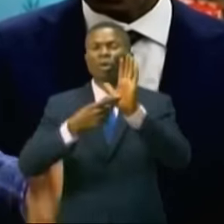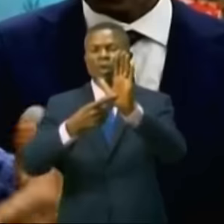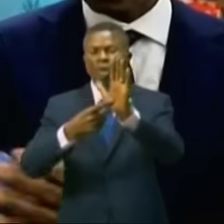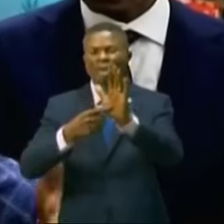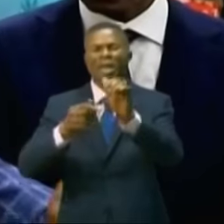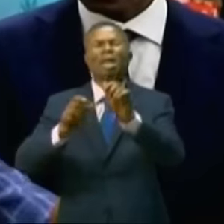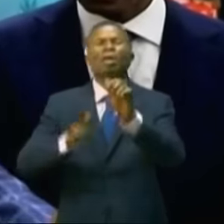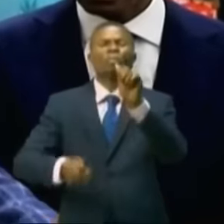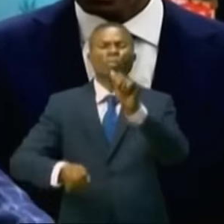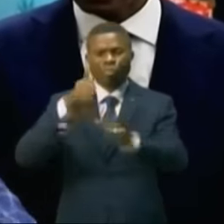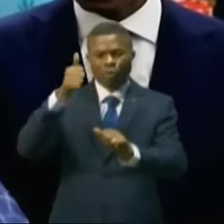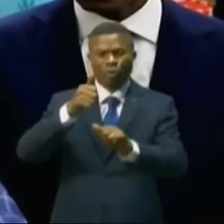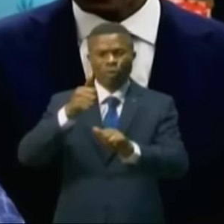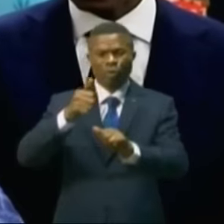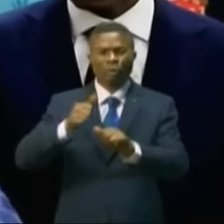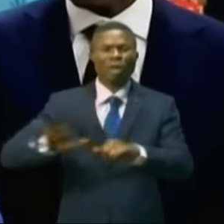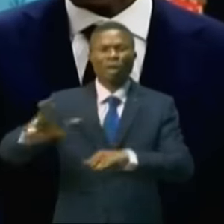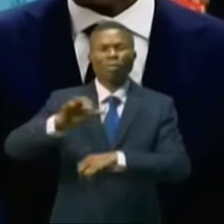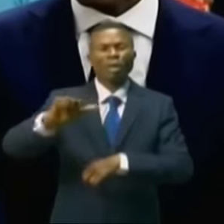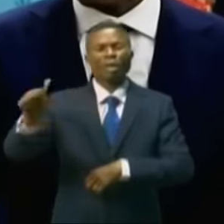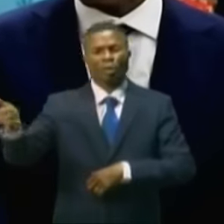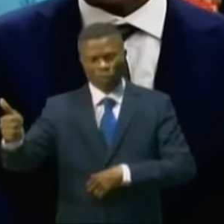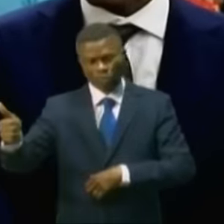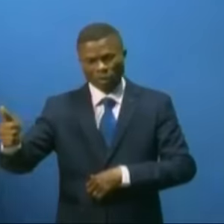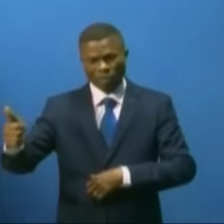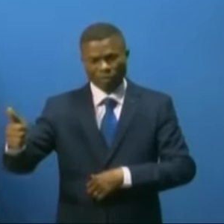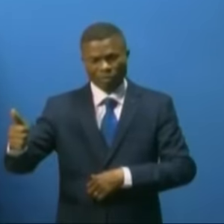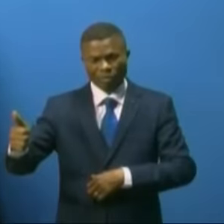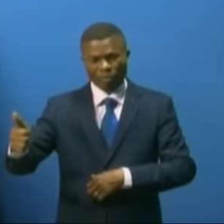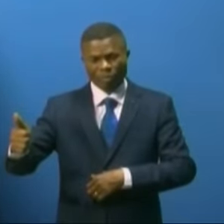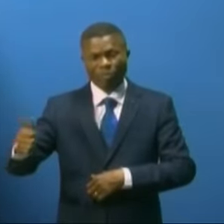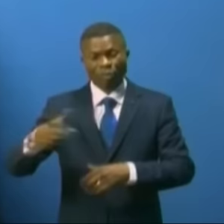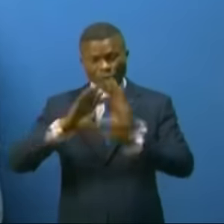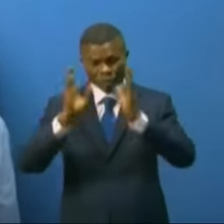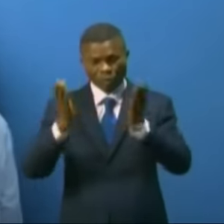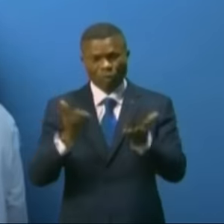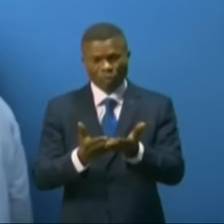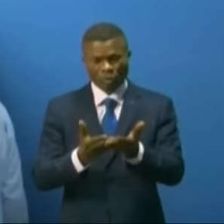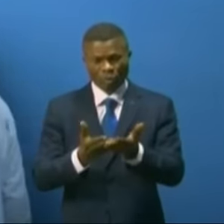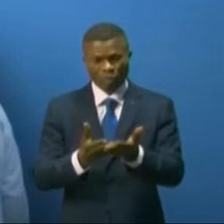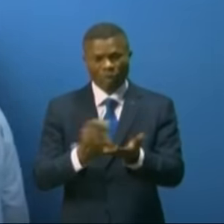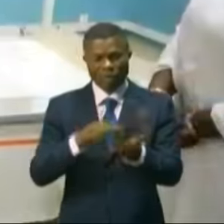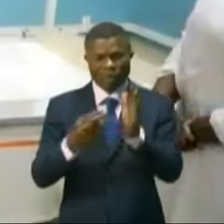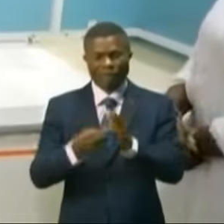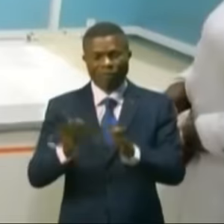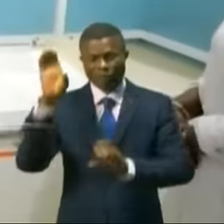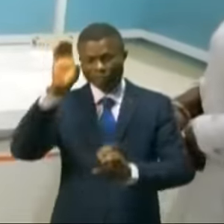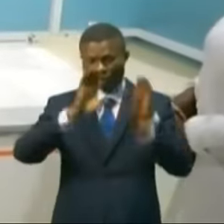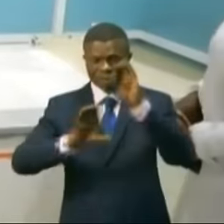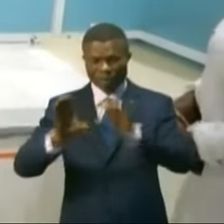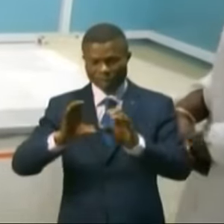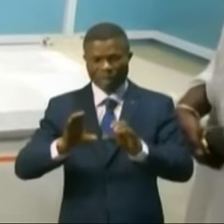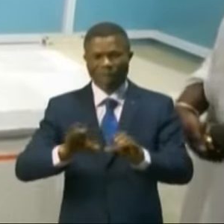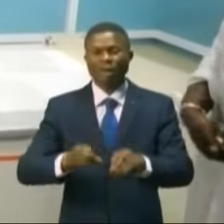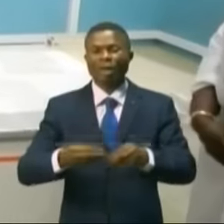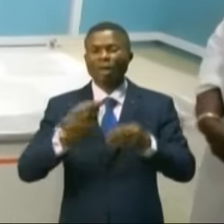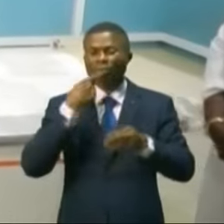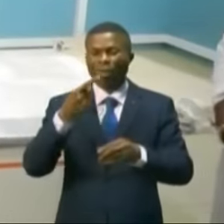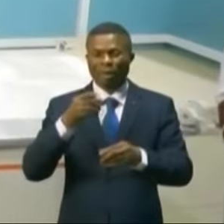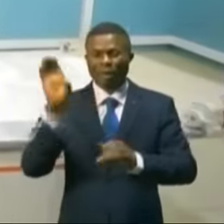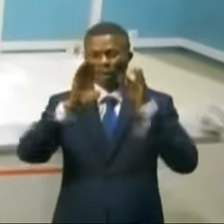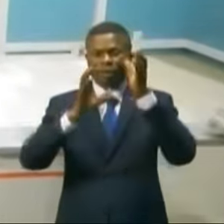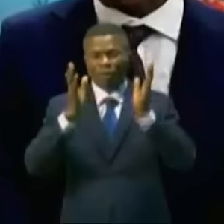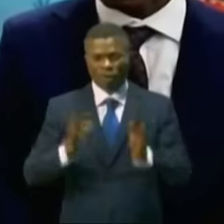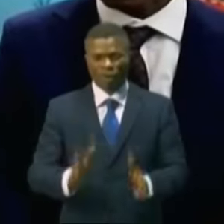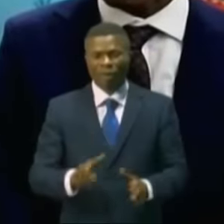au-delà de frontières. Et cela, ça s'appelle science, ça s'appelle scientifique,